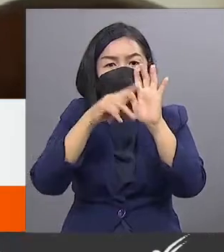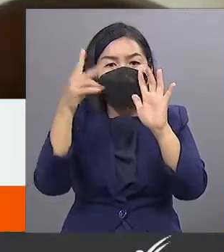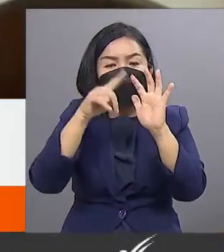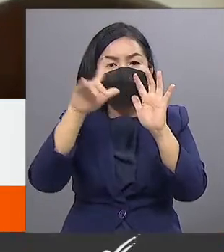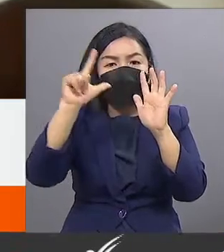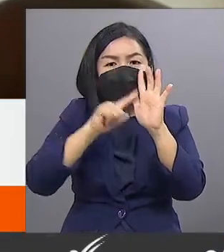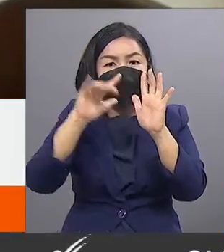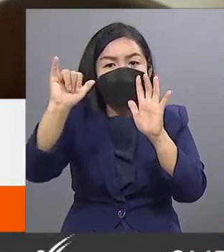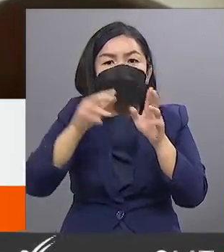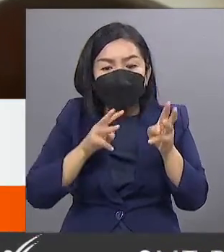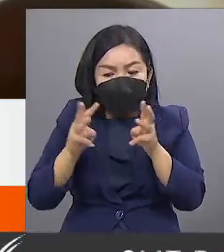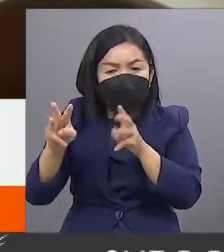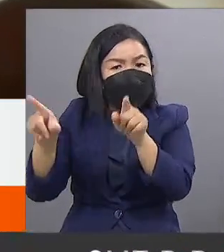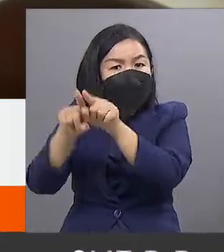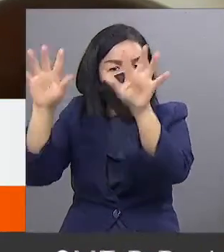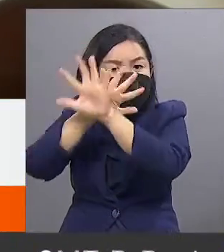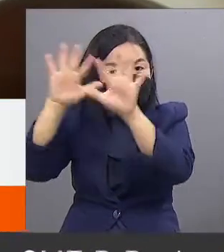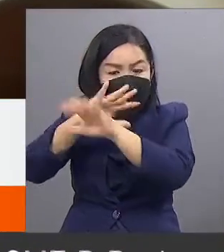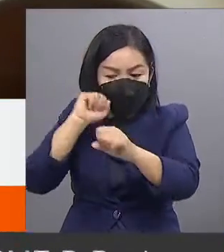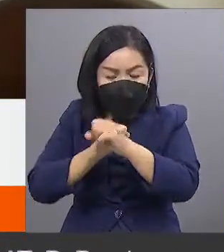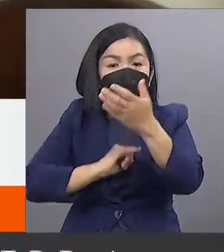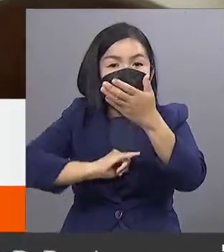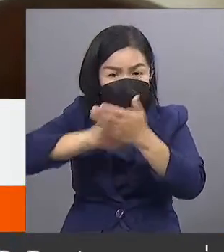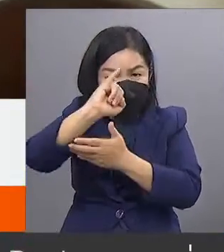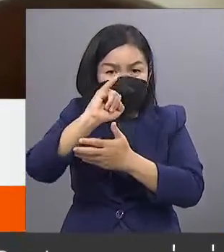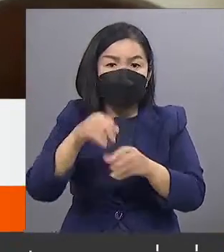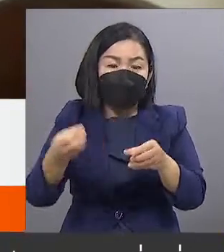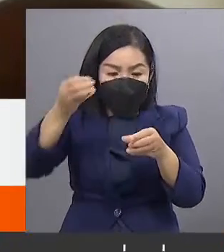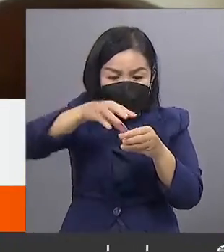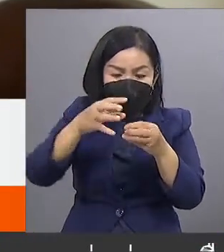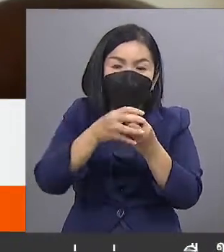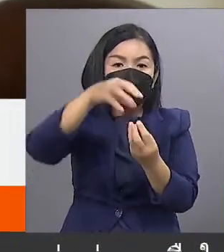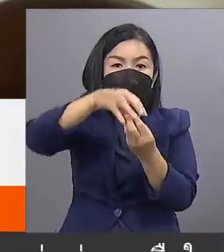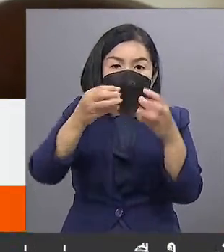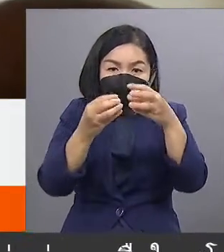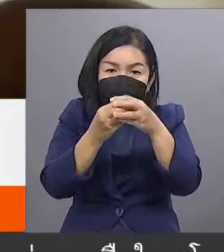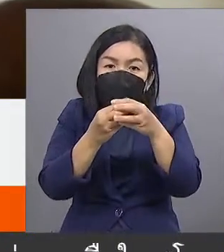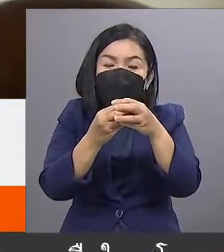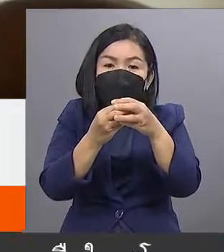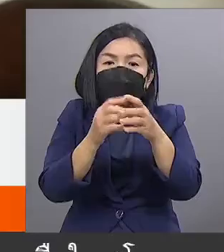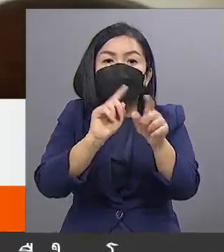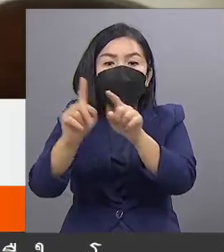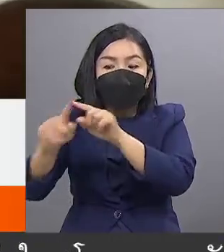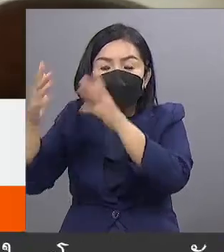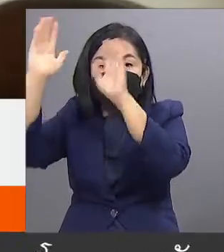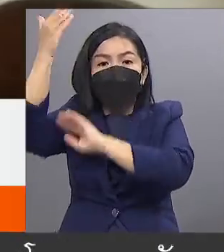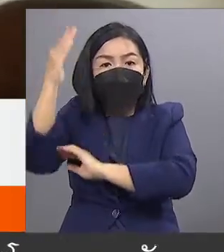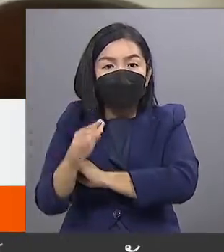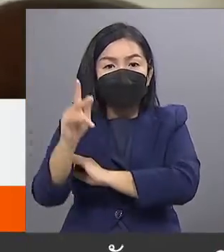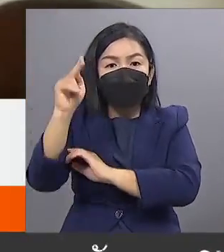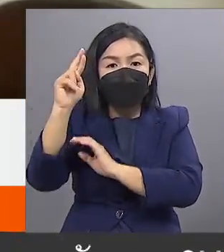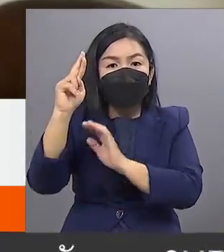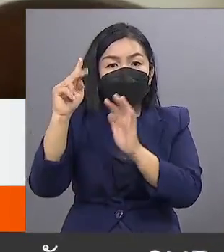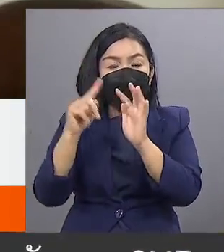มันถูกล่ะแล้วก็มาเป็นเก็บ Soonเหนื่อยไหมครับวันนั้นได้หรือว่าพืชกระท่อมเนี่ยมันสามารถต่อยอดเป็น